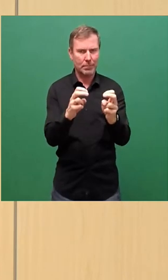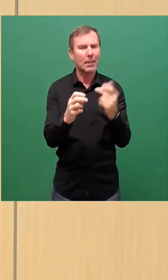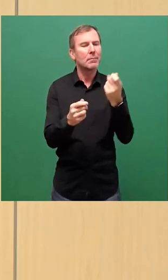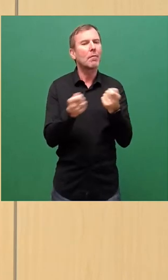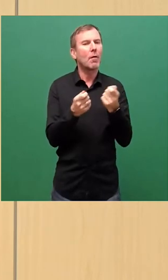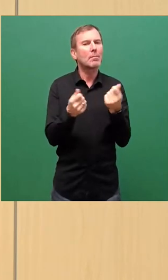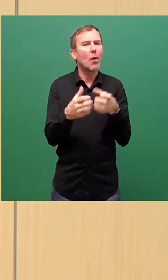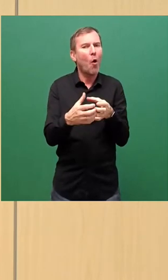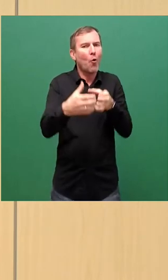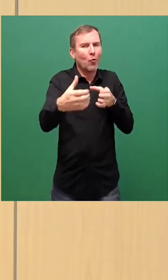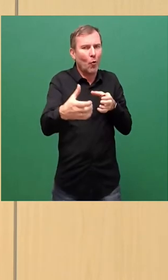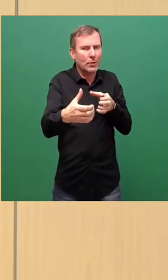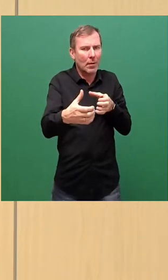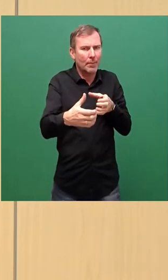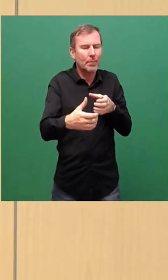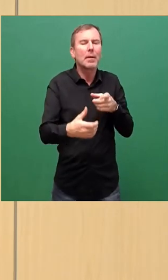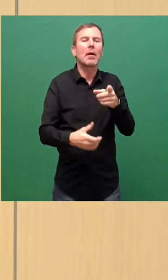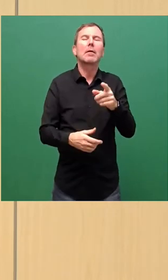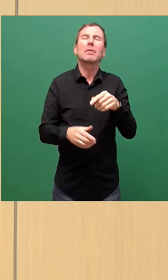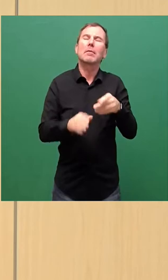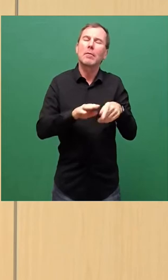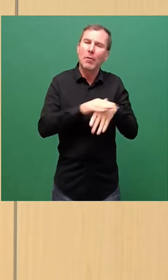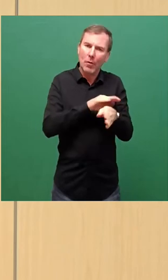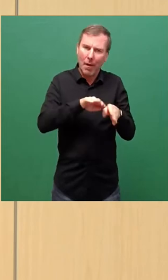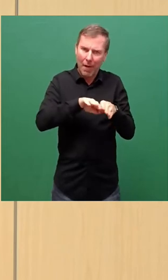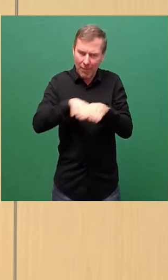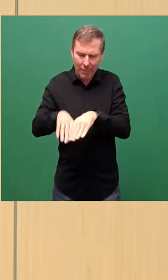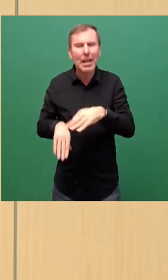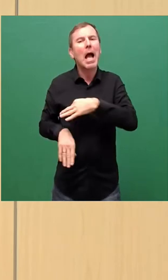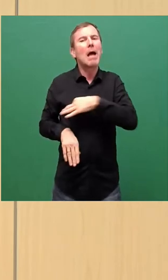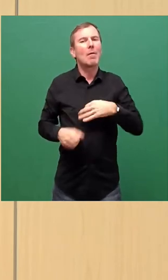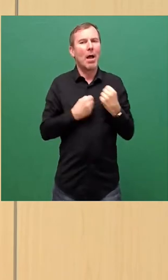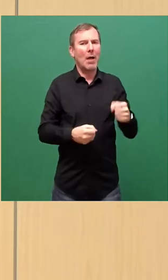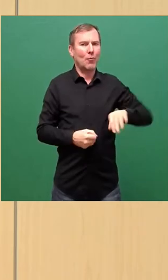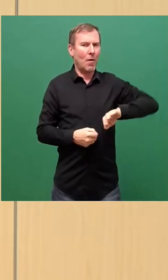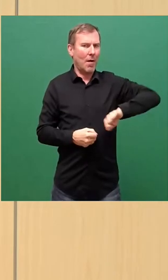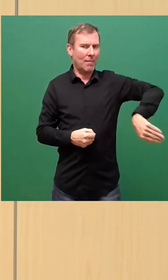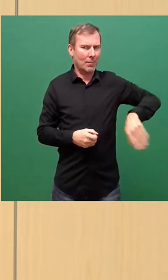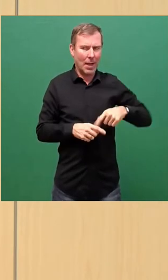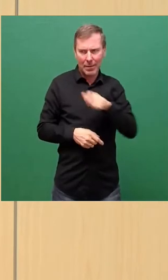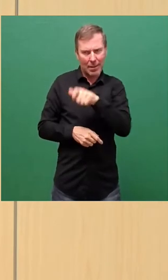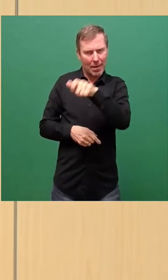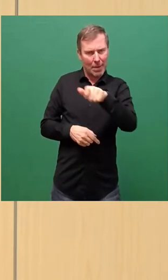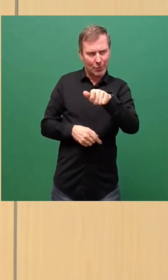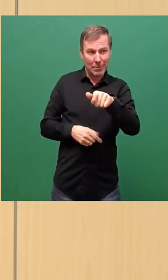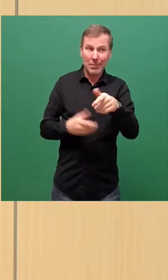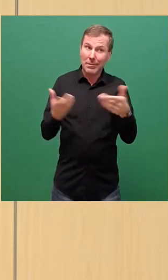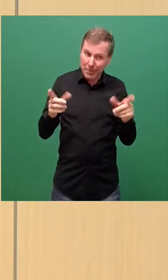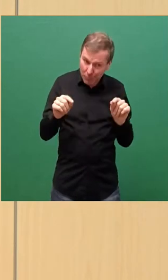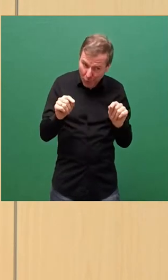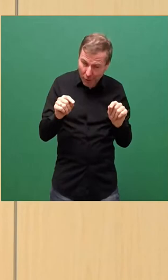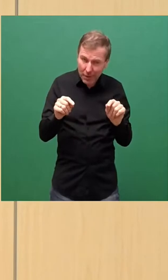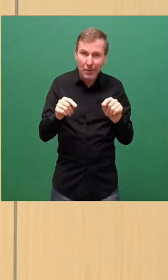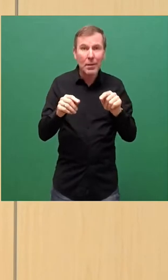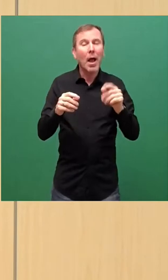Fahrzeuge. Es entfallen dann dadurch die Fahrten im privaten Pkw von anderen Menschen. Das heißt, es gibt unterm Strich